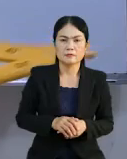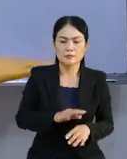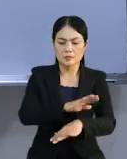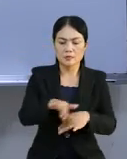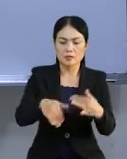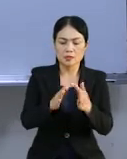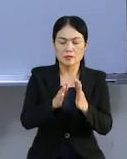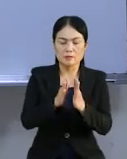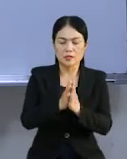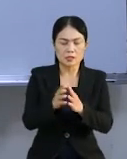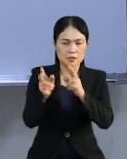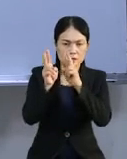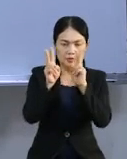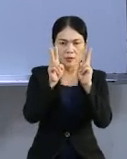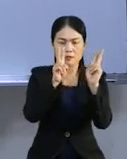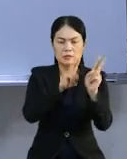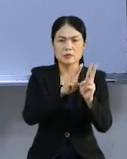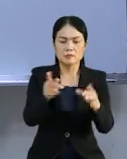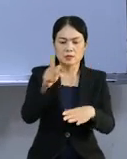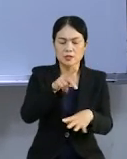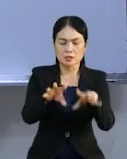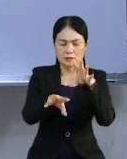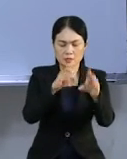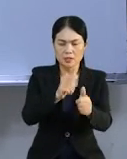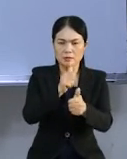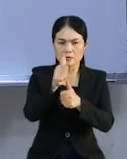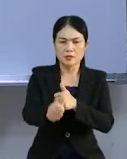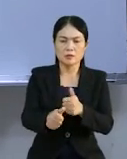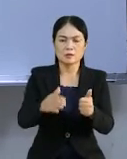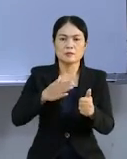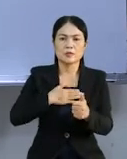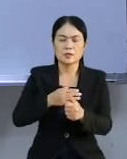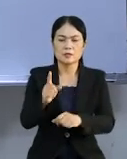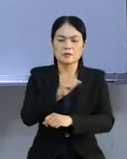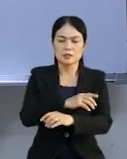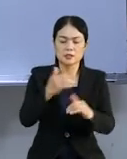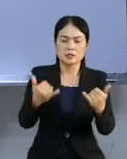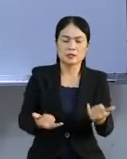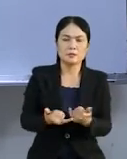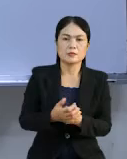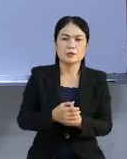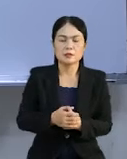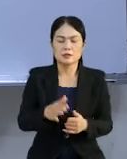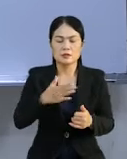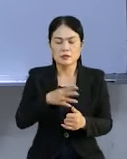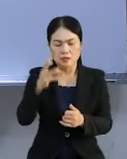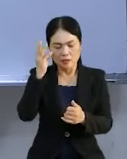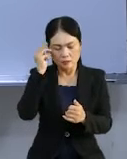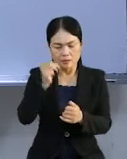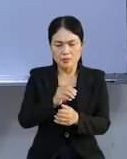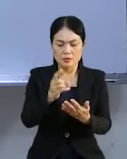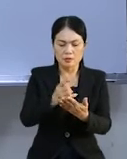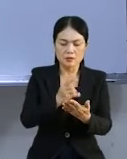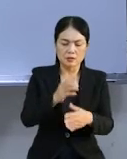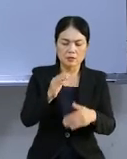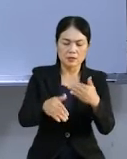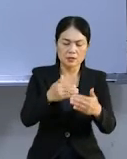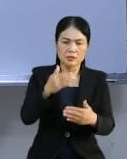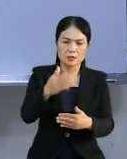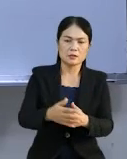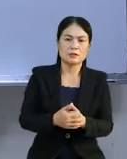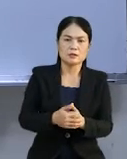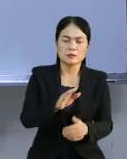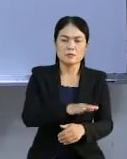ở côn, sản phẩm cá tam đán, nâng châu rùm sắc xa, phi chồng ngay chìm mùi nhạc rù nửa ngày nít. Hai nhạc rù sừng khâm tha nâng mê riêng bần to